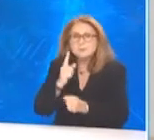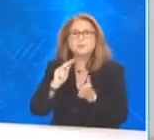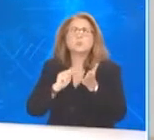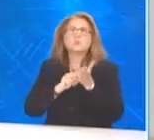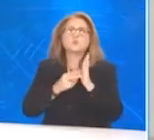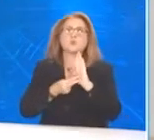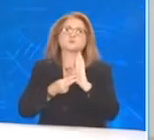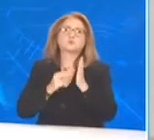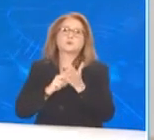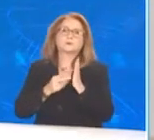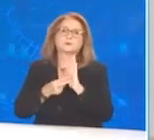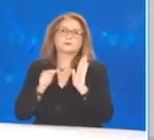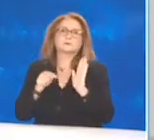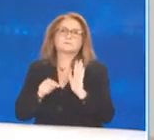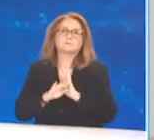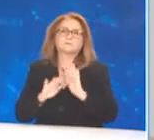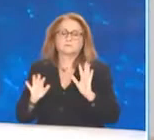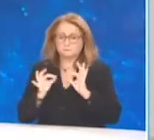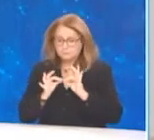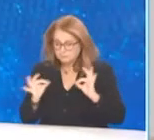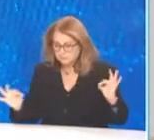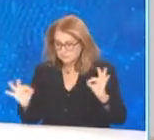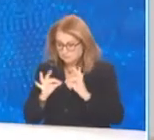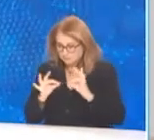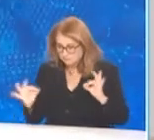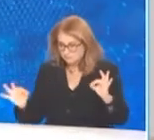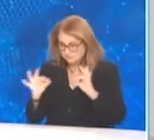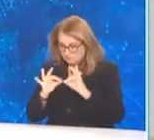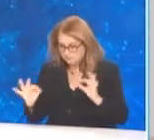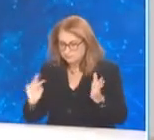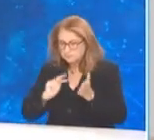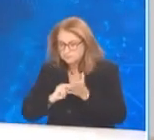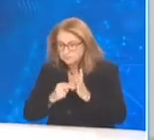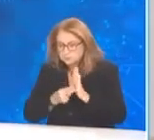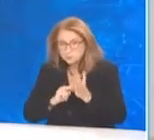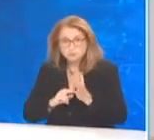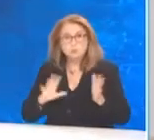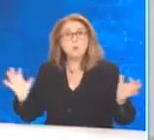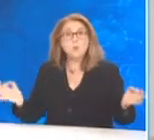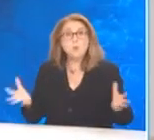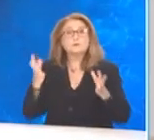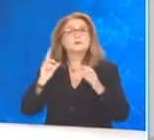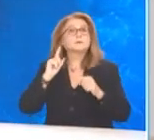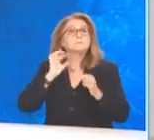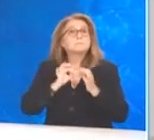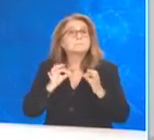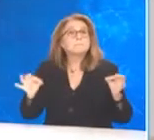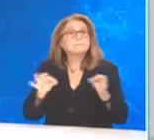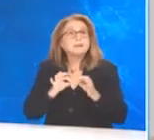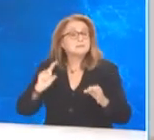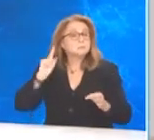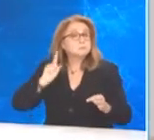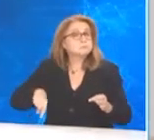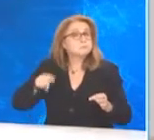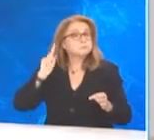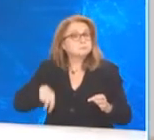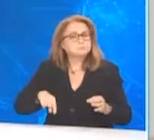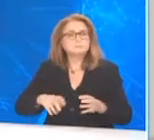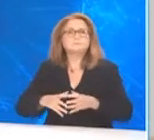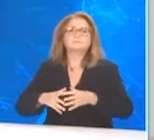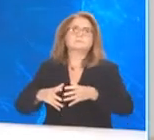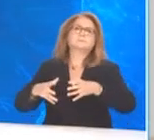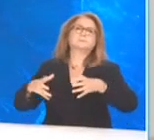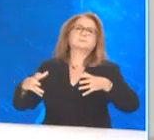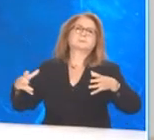πολύ προσεκτικοί και να εφαρμόζουμε τα μέτρα. Όπου δεν εφαρμόστηκαν τα μέτρα, είχαμε αυξητική